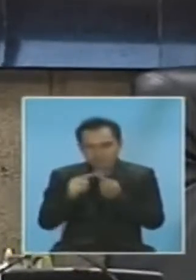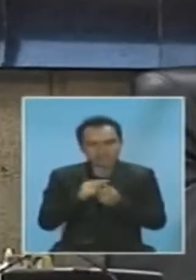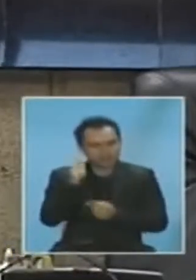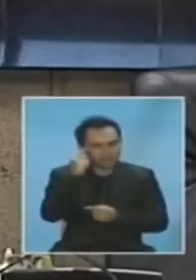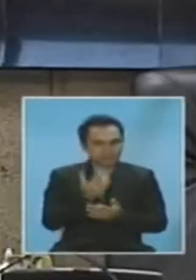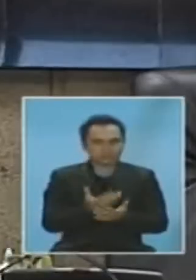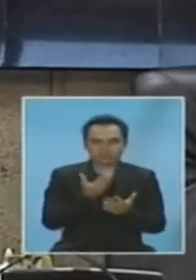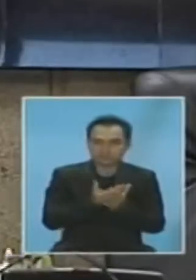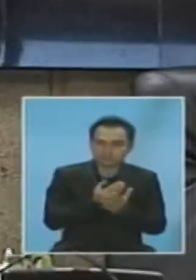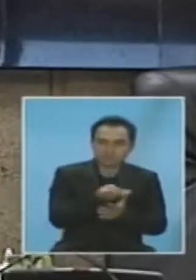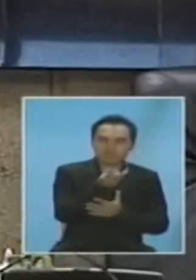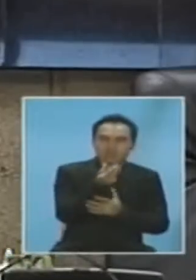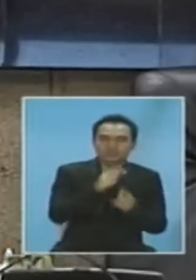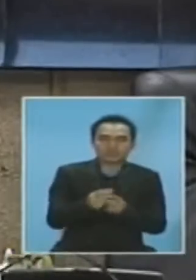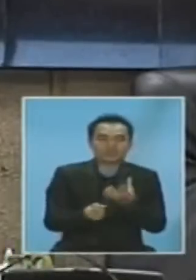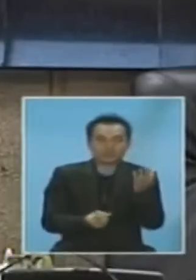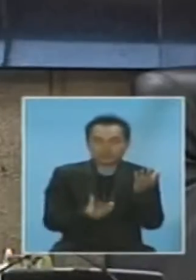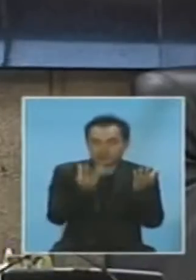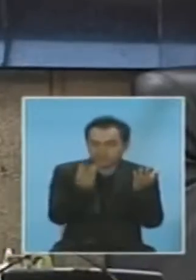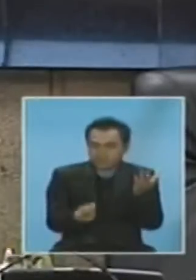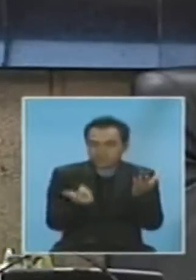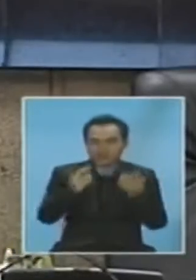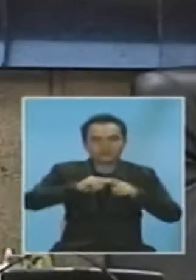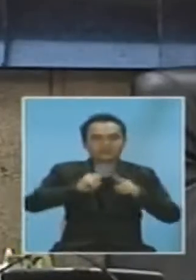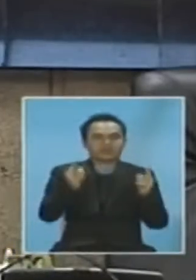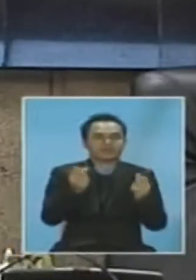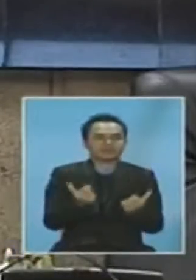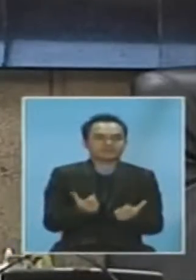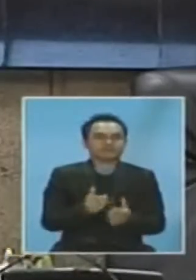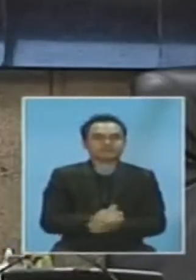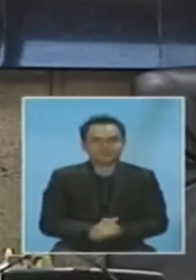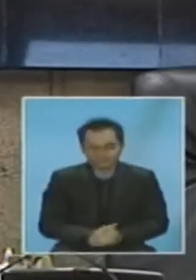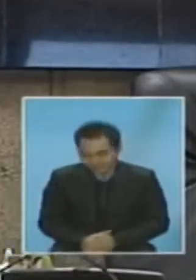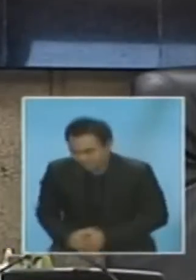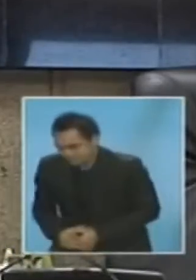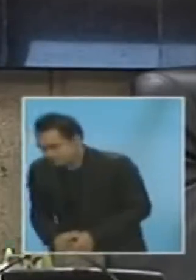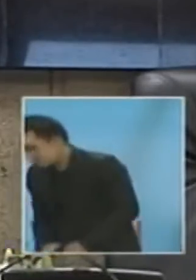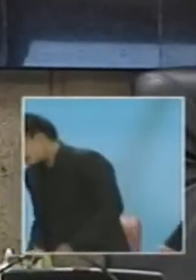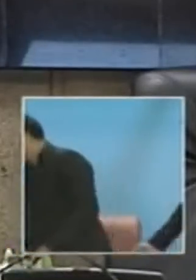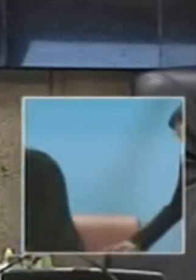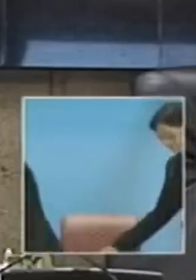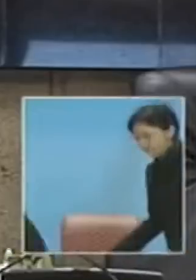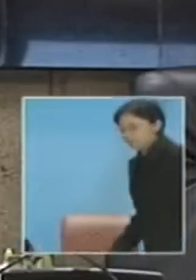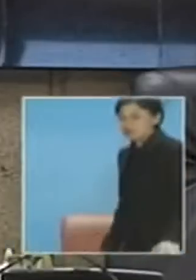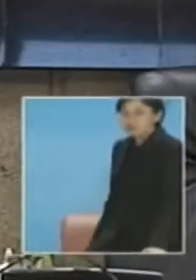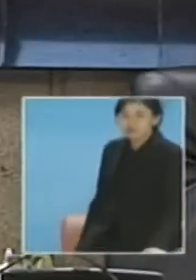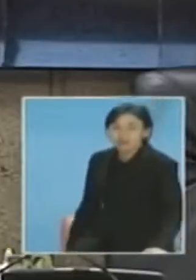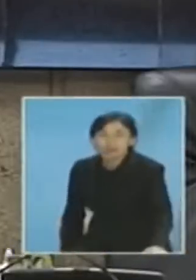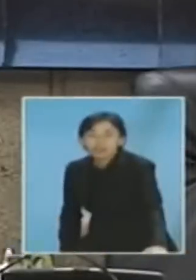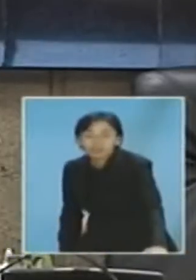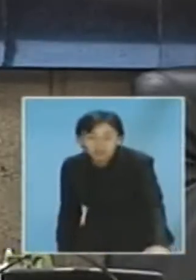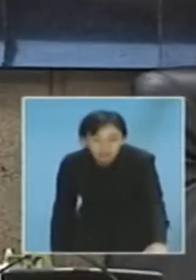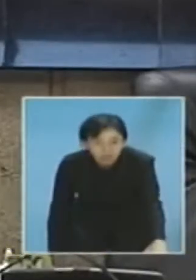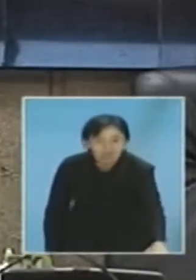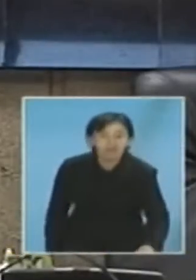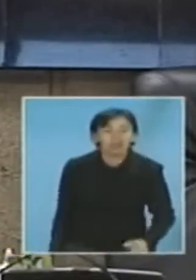งเหลือที่ใช้สมมติฐานในราคาที่ต่างกันค่ะ 7. นอกจากการดำเนินการป้องกันและปราบปร